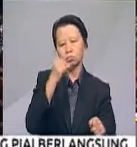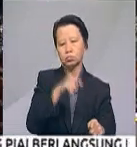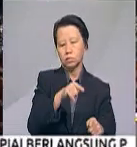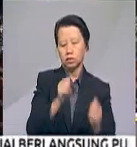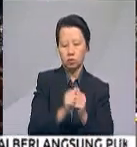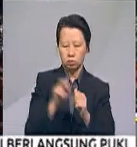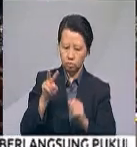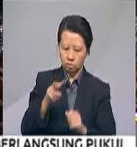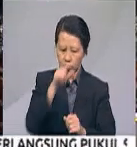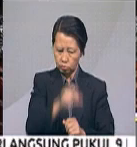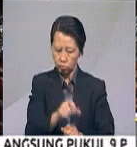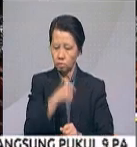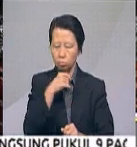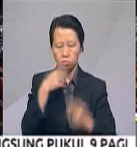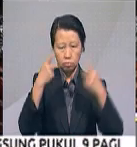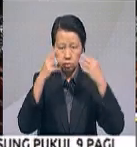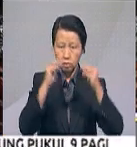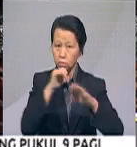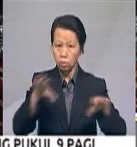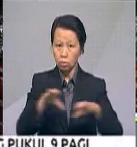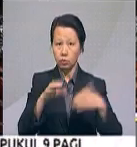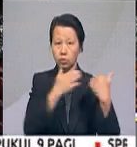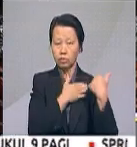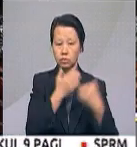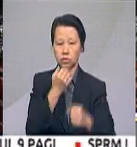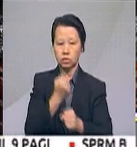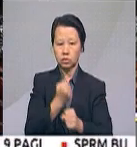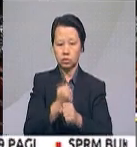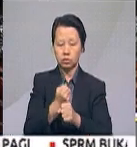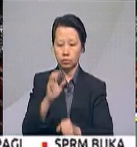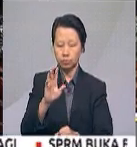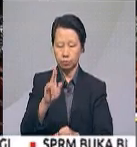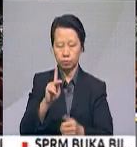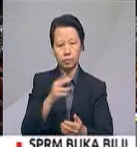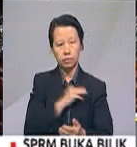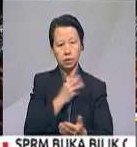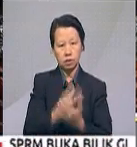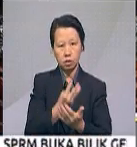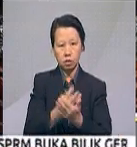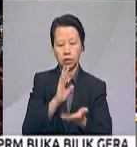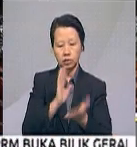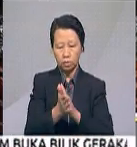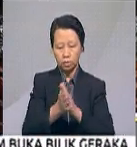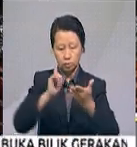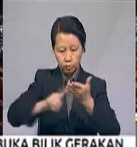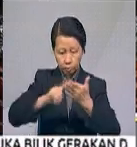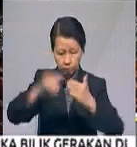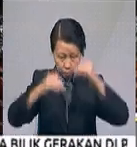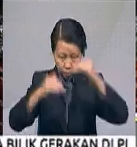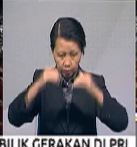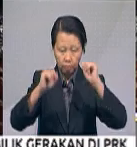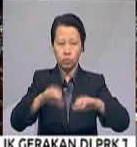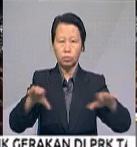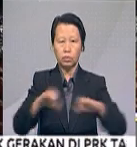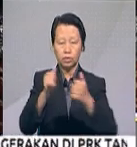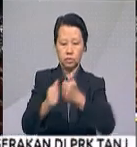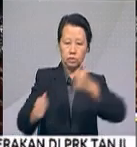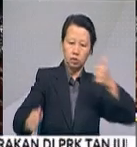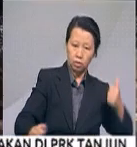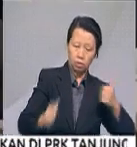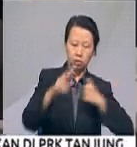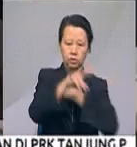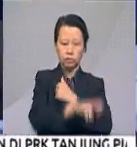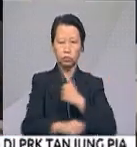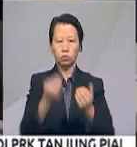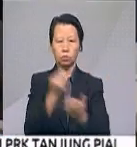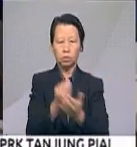Perdana Menteri tidak menjalankan tugas sebagai Menteri Kewangan supaya semak dan imbang dapat dijalankan bagi mengelak kleptokrasi